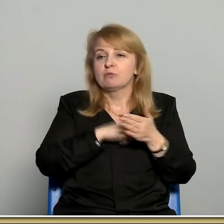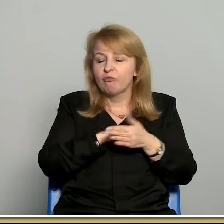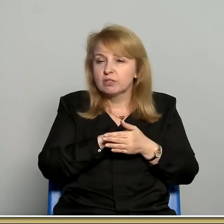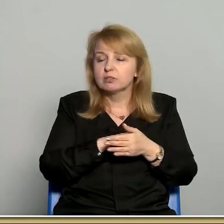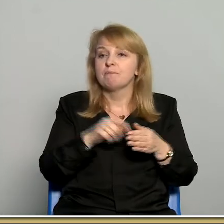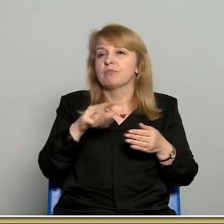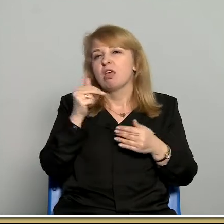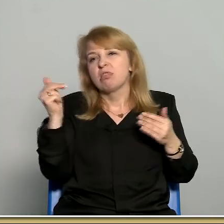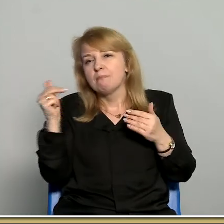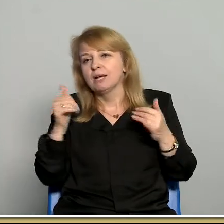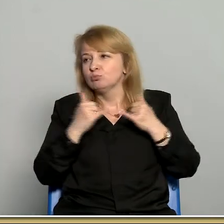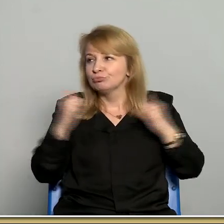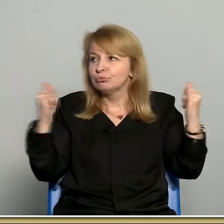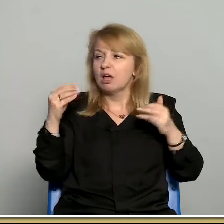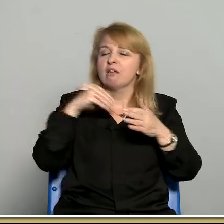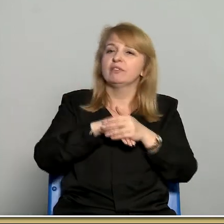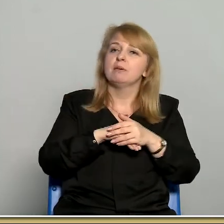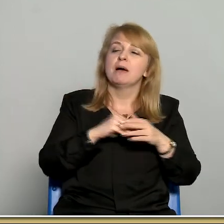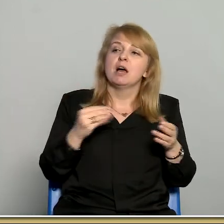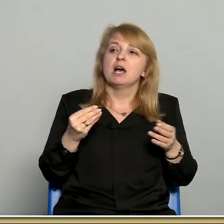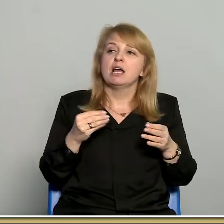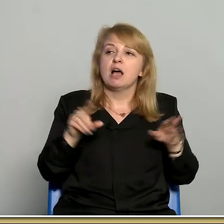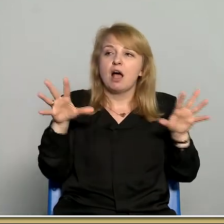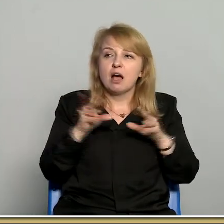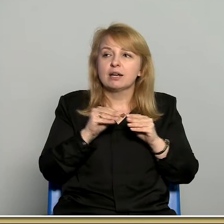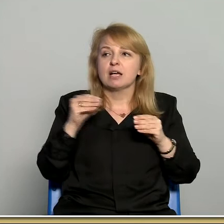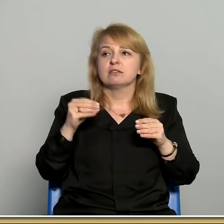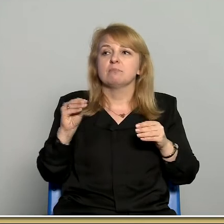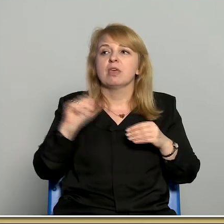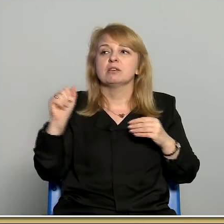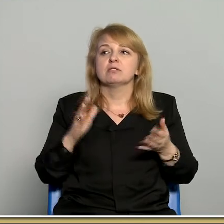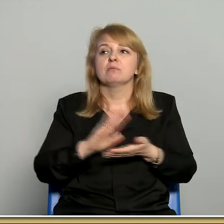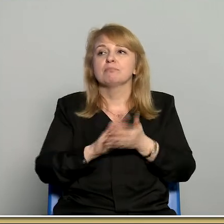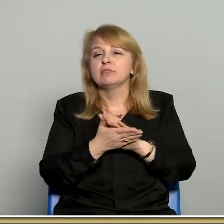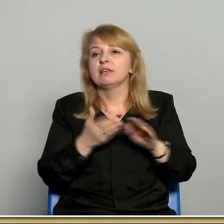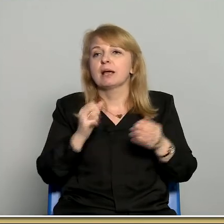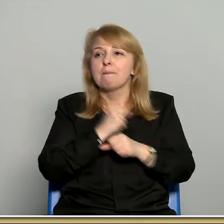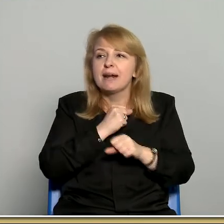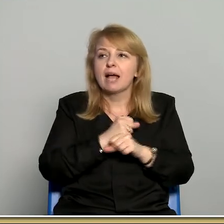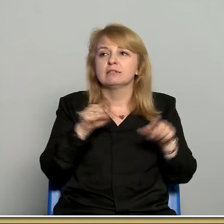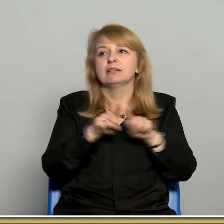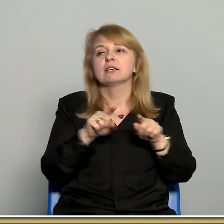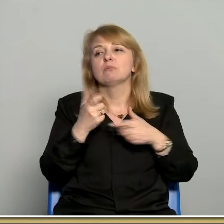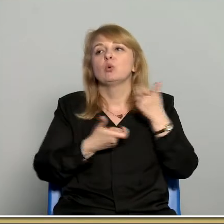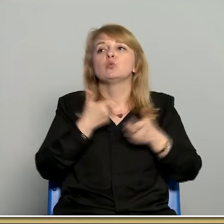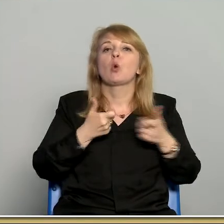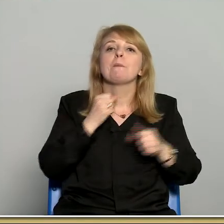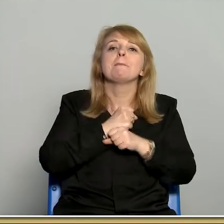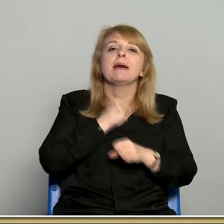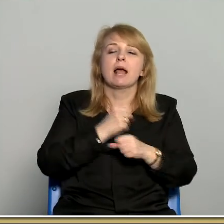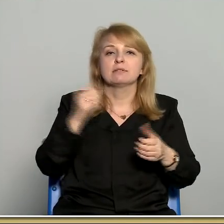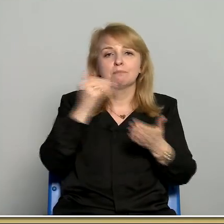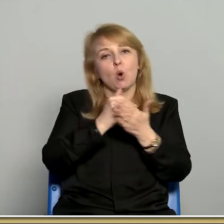tematycznym związanym z rynkiem pracy, a także oś pierwszą osoby młode na rynku pracy w ramach Programu